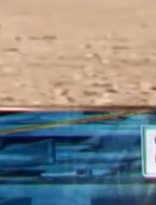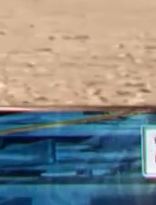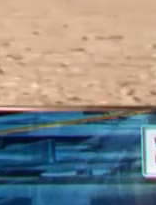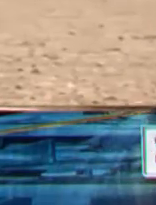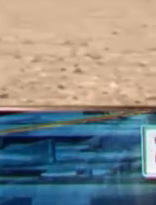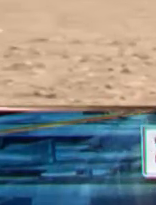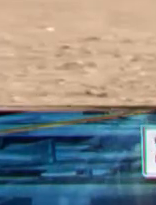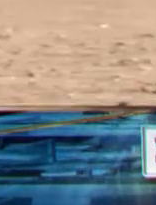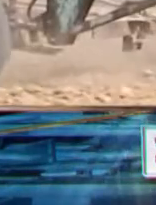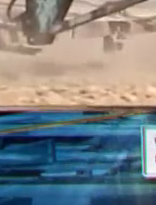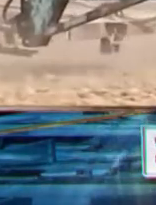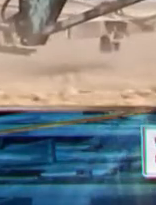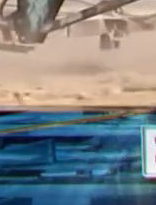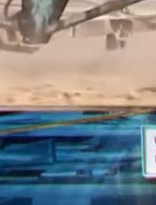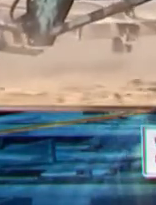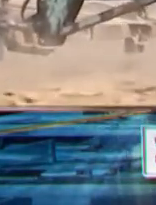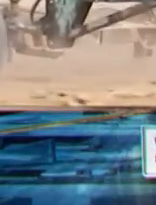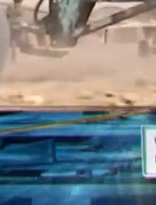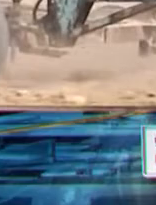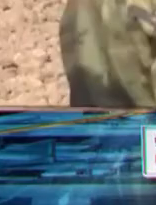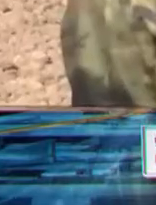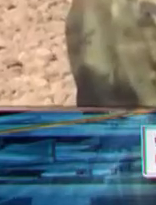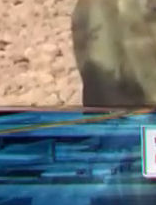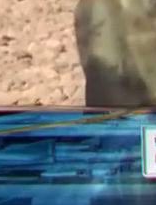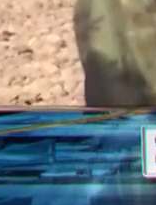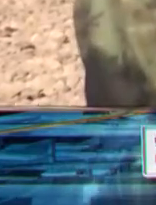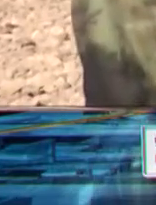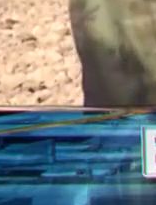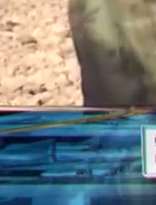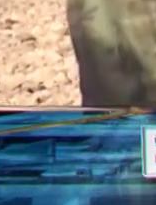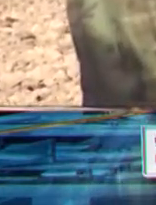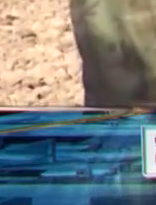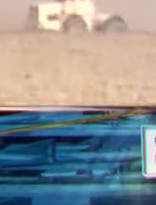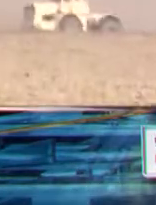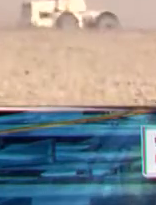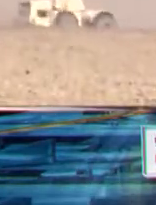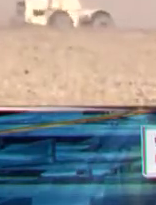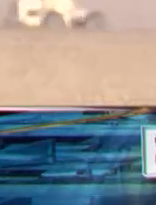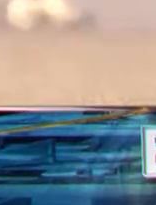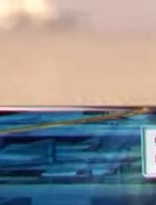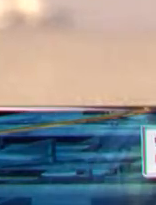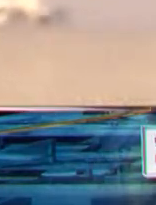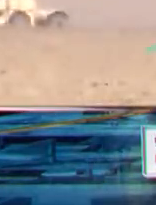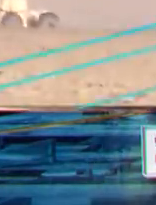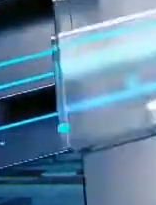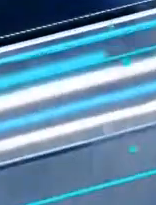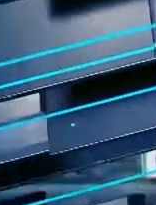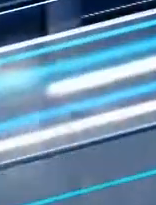Күзегет, күзекпеген, жүзегет. Аймақта күзек егу жұмыстары аяқталуға жақын. Жалпы жоспар 106 000 гектар.